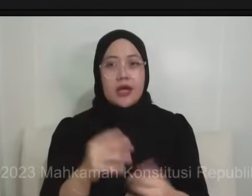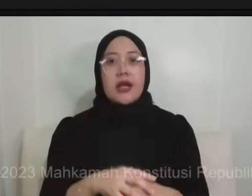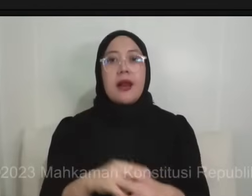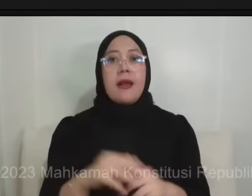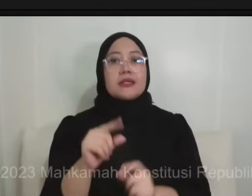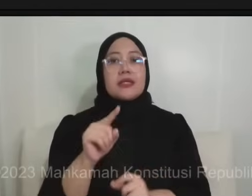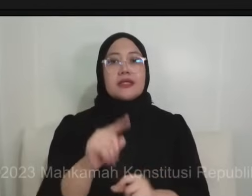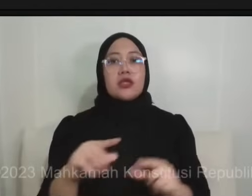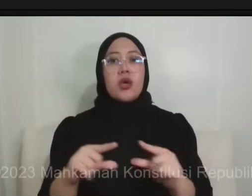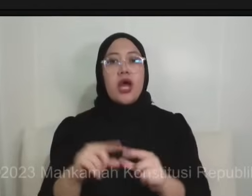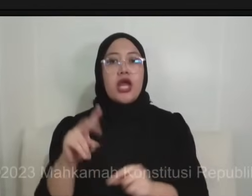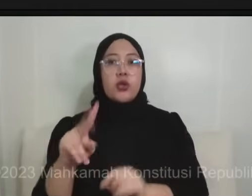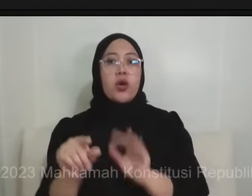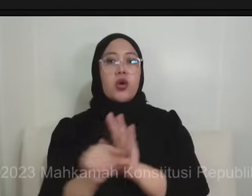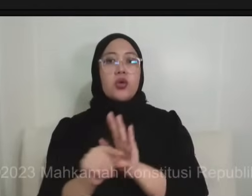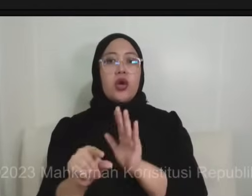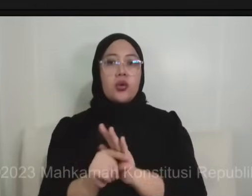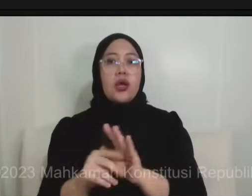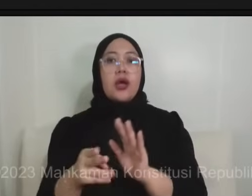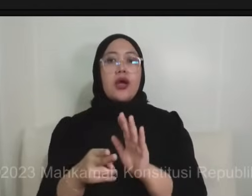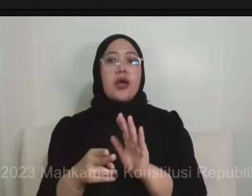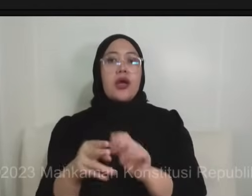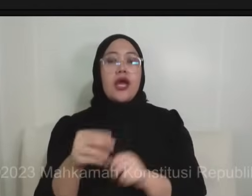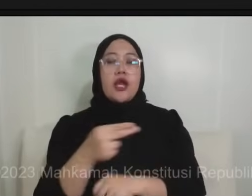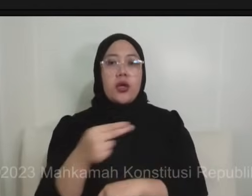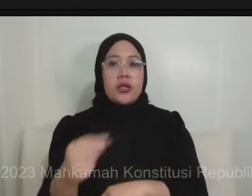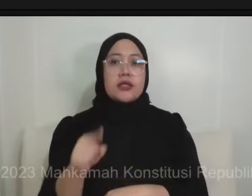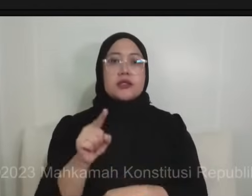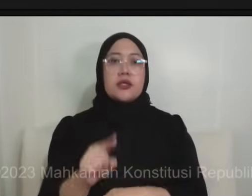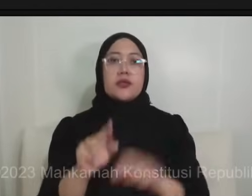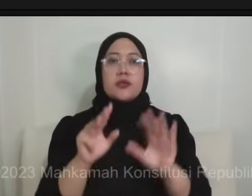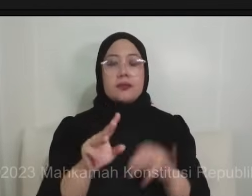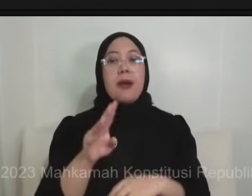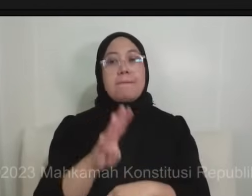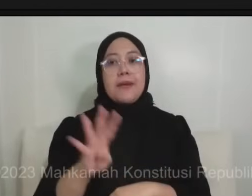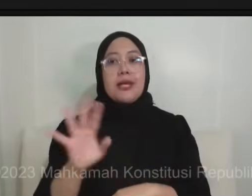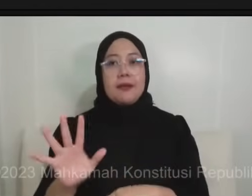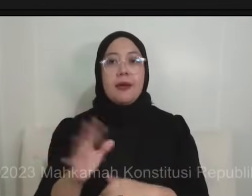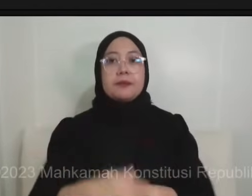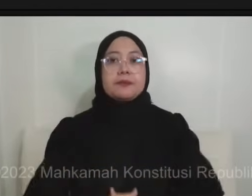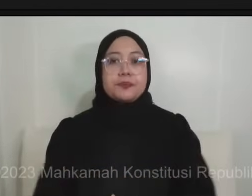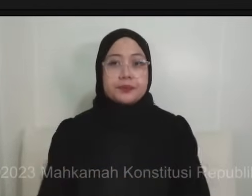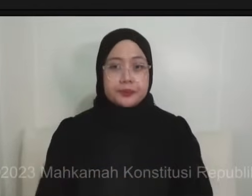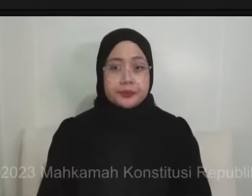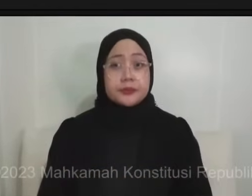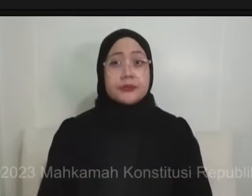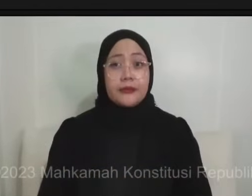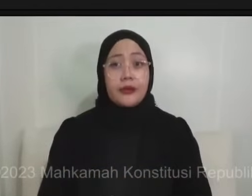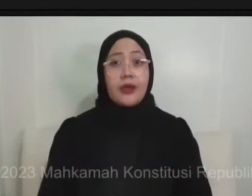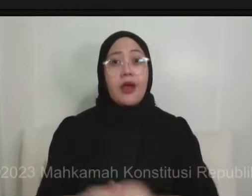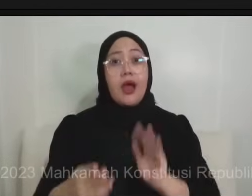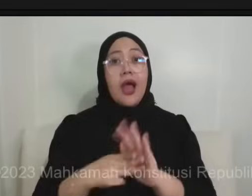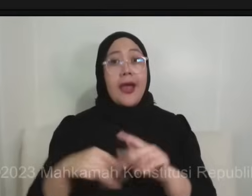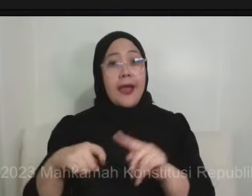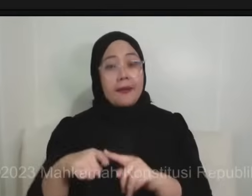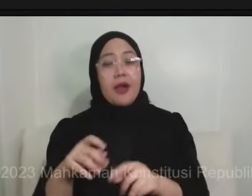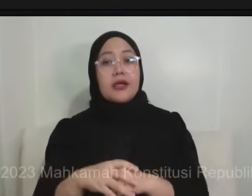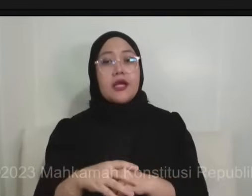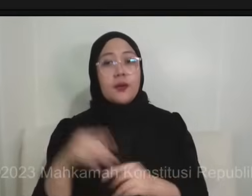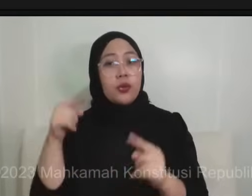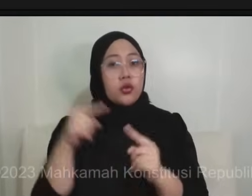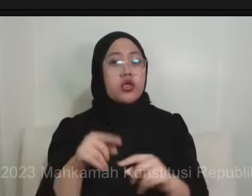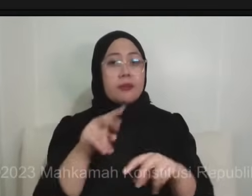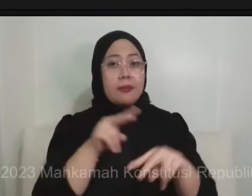undang-undang Dasar Negara Republik Indonesia tahun 1945 oleh karena itu Mahkamah dalam rangka memeriksa